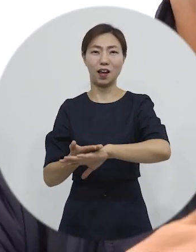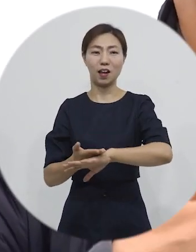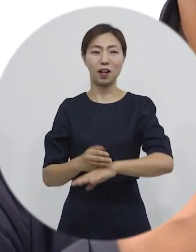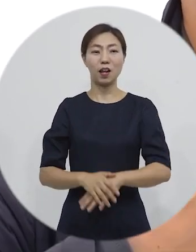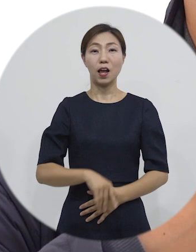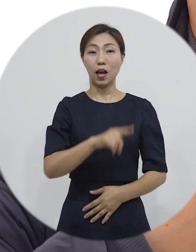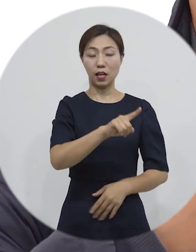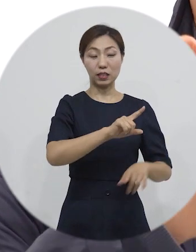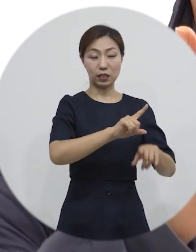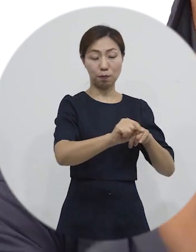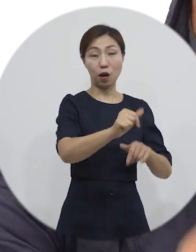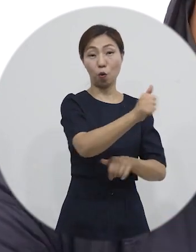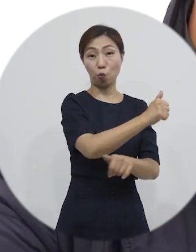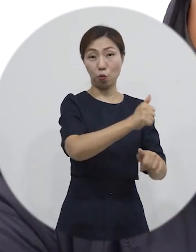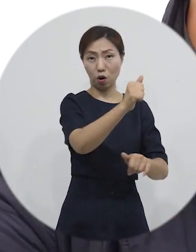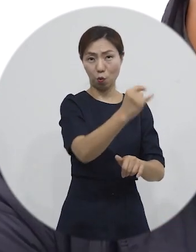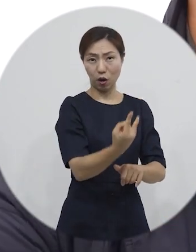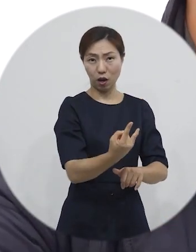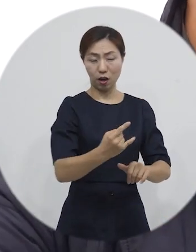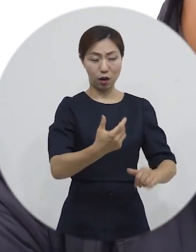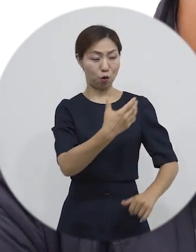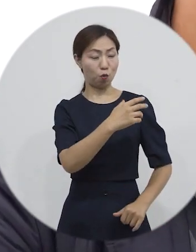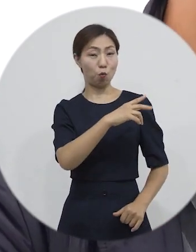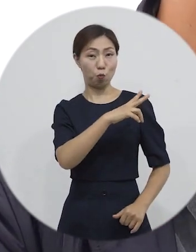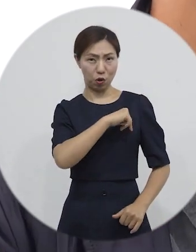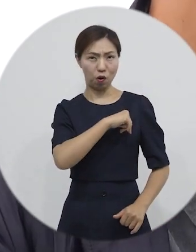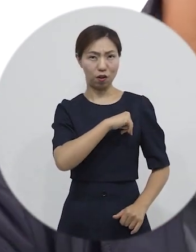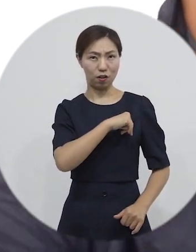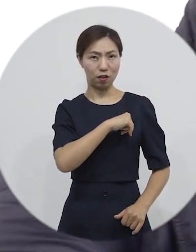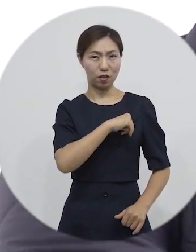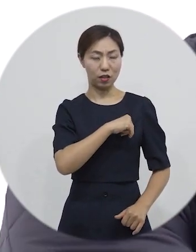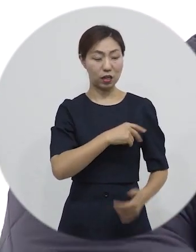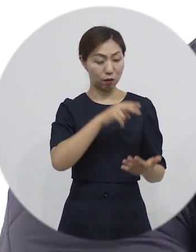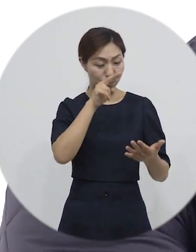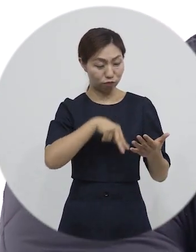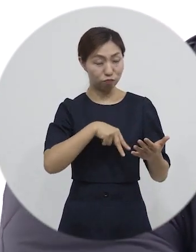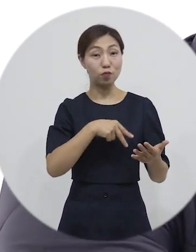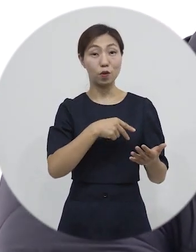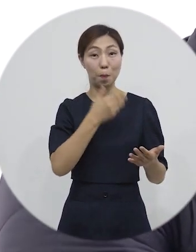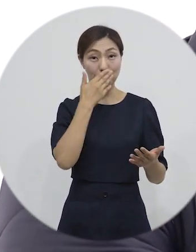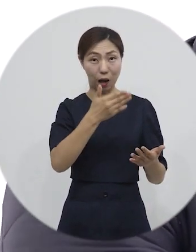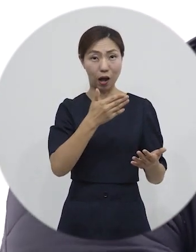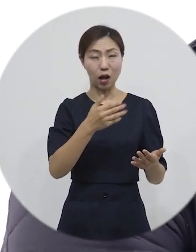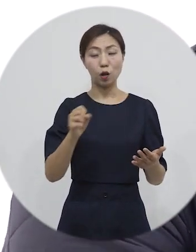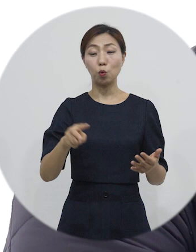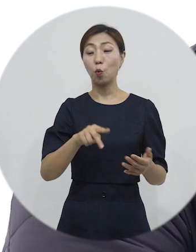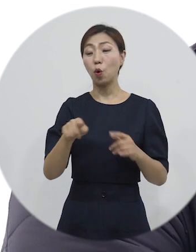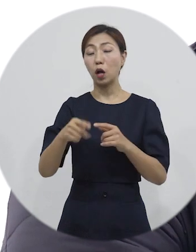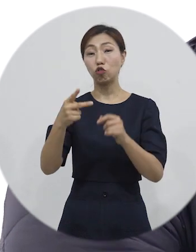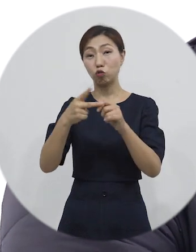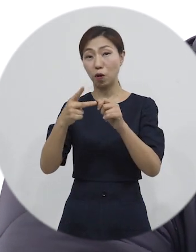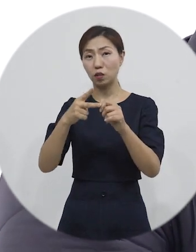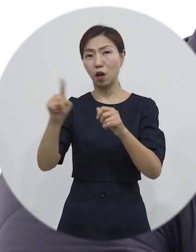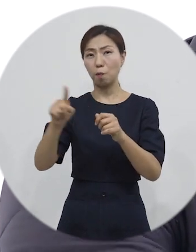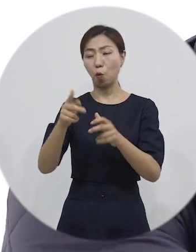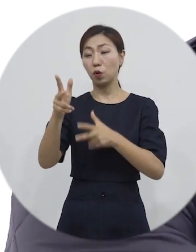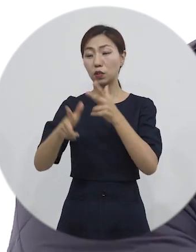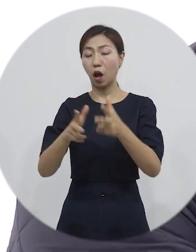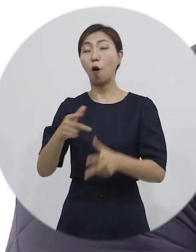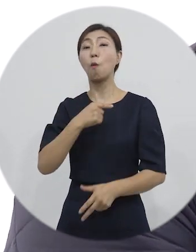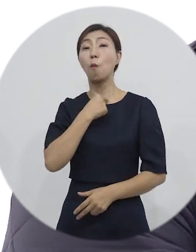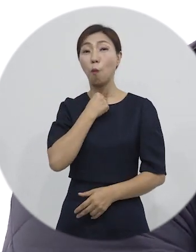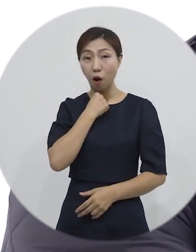한쪽은 지방의회의 의원들을 독자로 하고 있는 거고 다른 하나는 사업을 집행하는